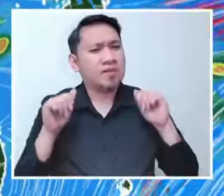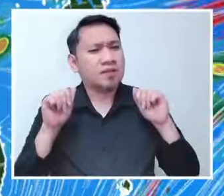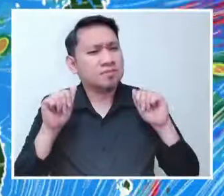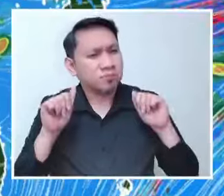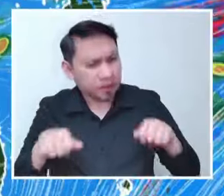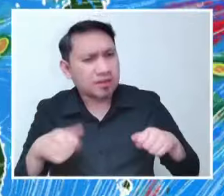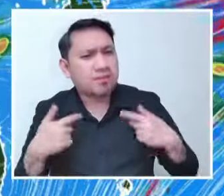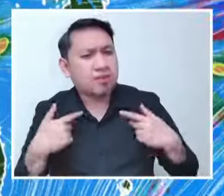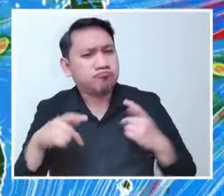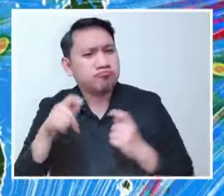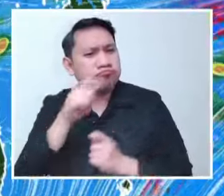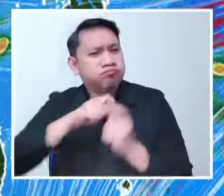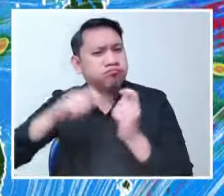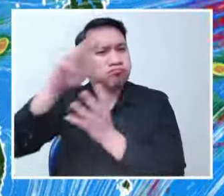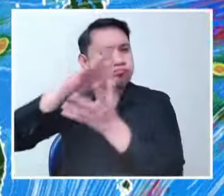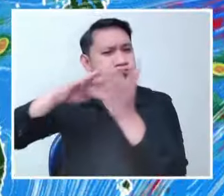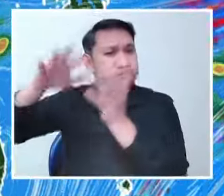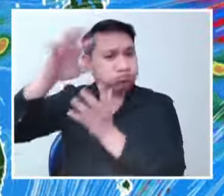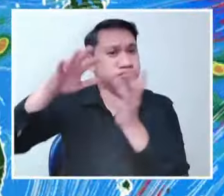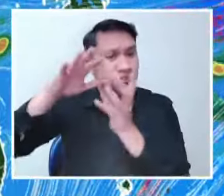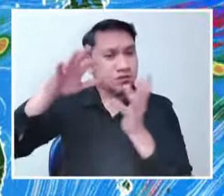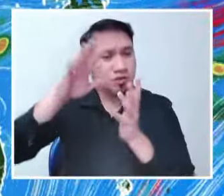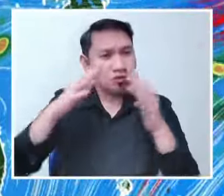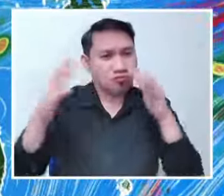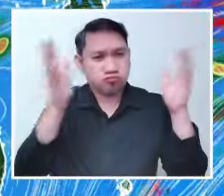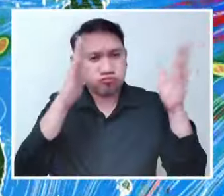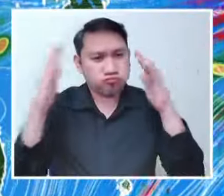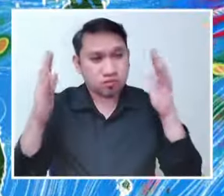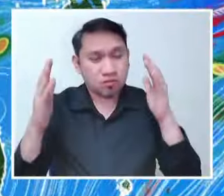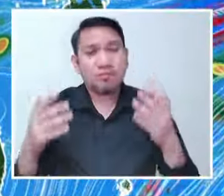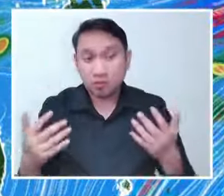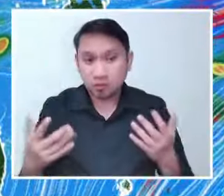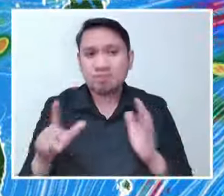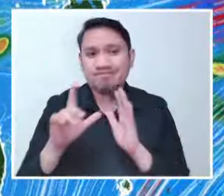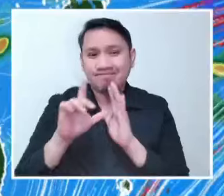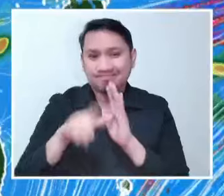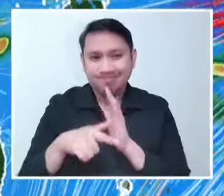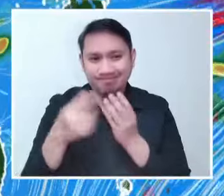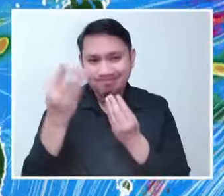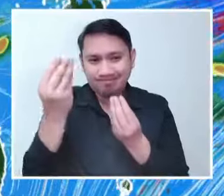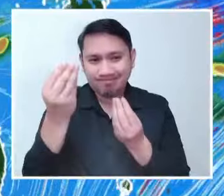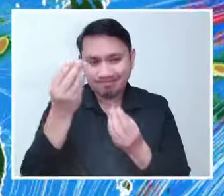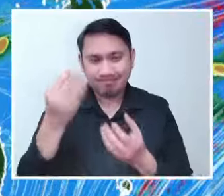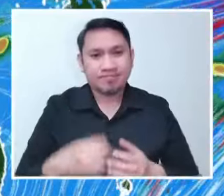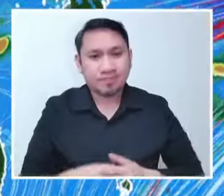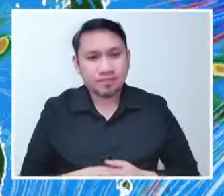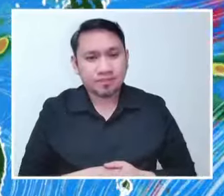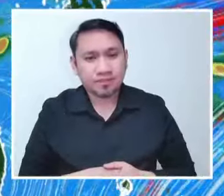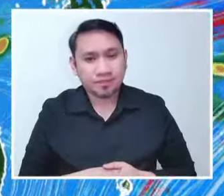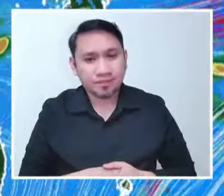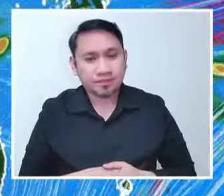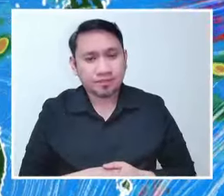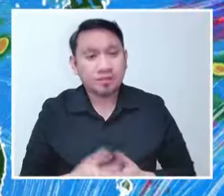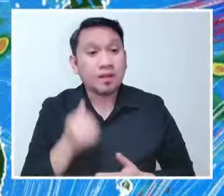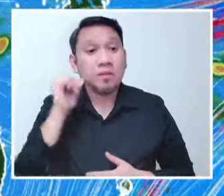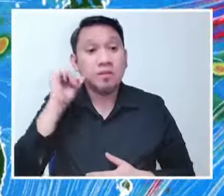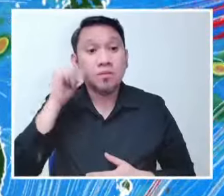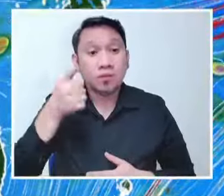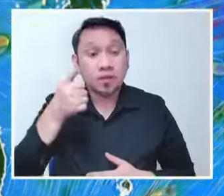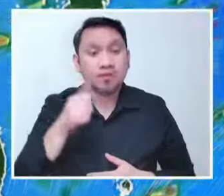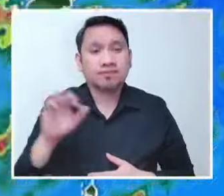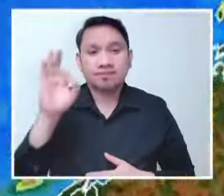parehong potensyal na weather disturbances, kaya antabayan po ang updates ukol dito. Sa rainfall forecast, para bukas araw ng